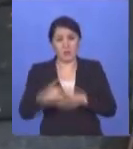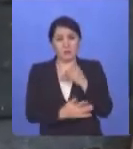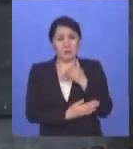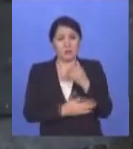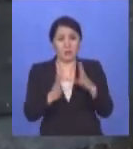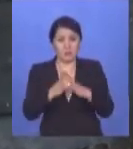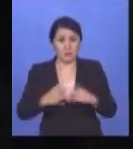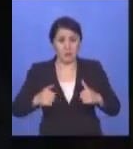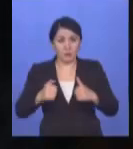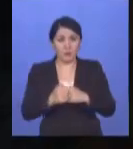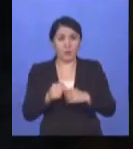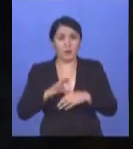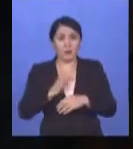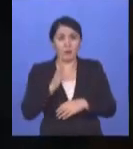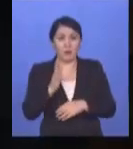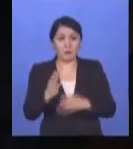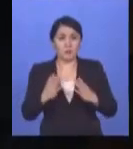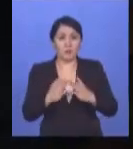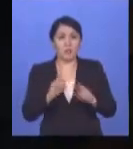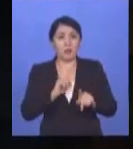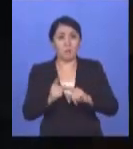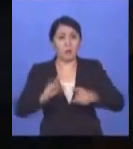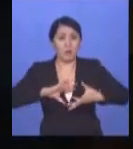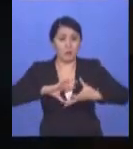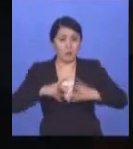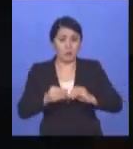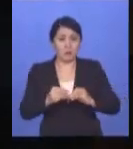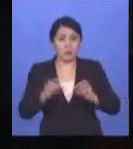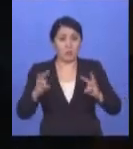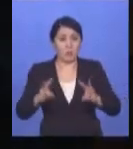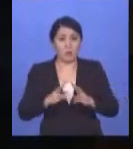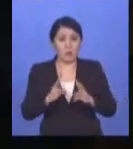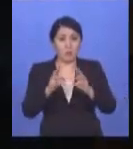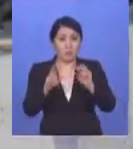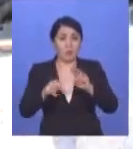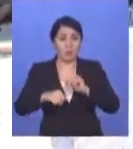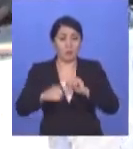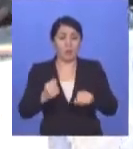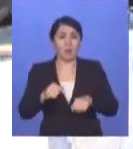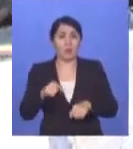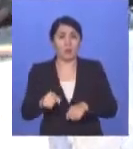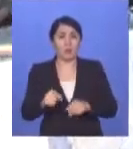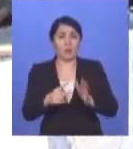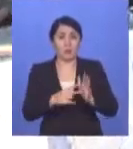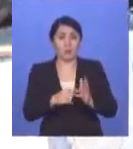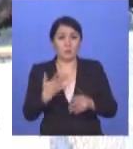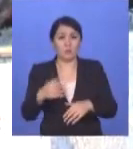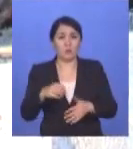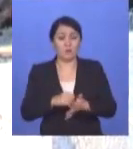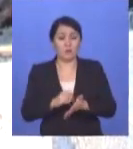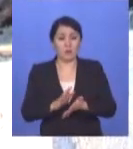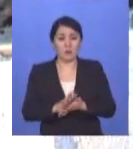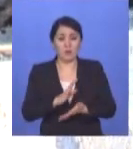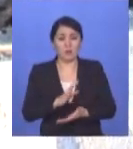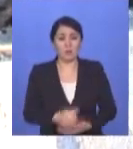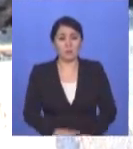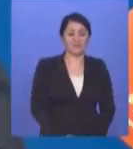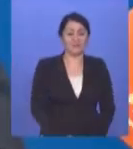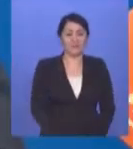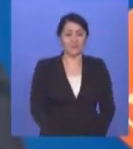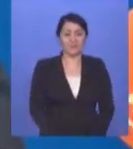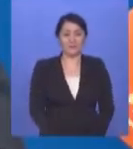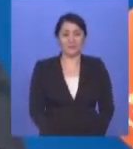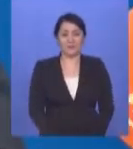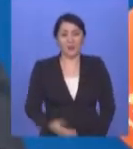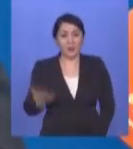топтар арасында жүргізіледі. Үйді аралау нәтижесінде өрт қауіпсіздігі ережелерін бұзудың 1750 фактісі анықталды.